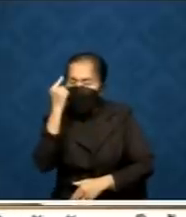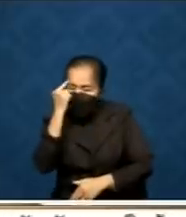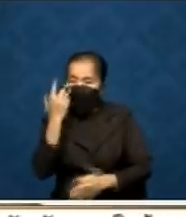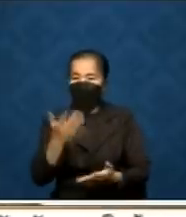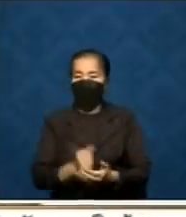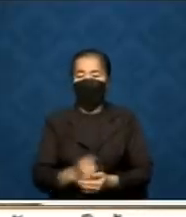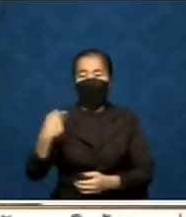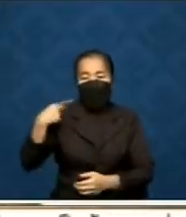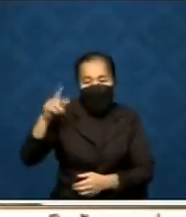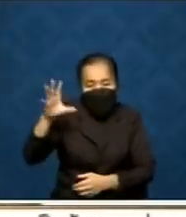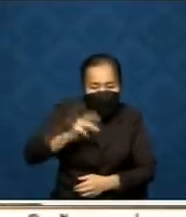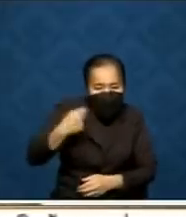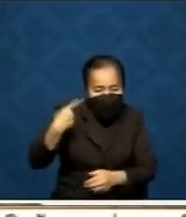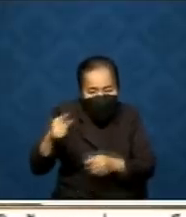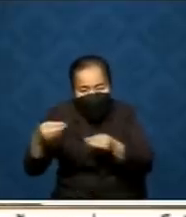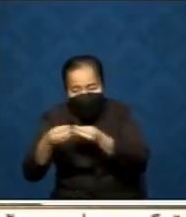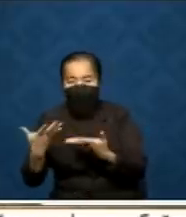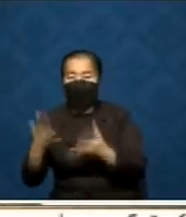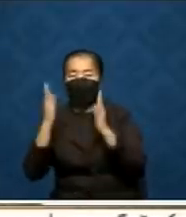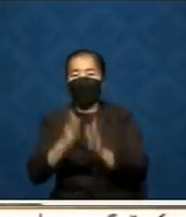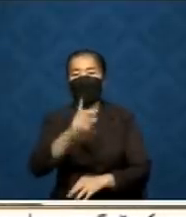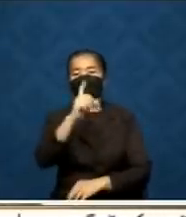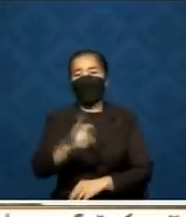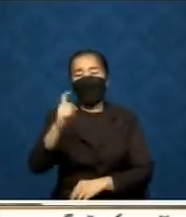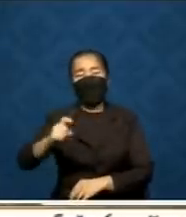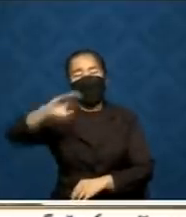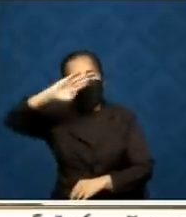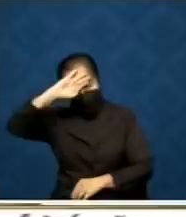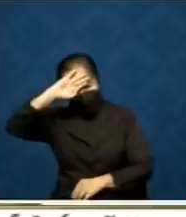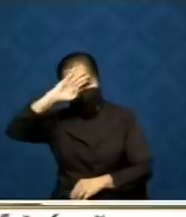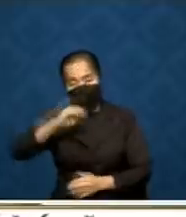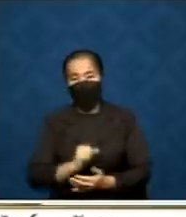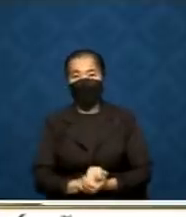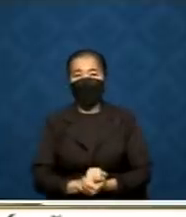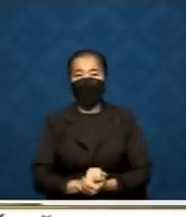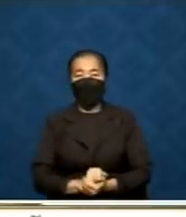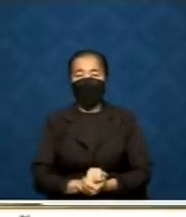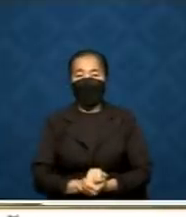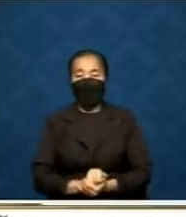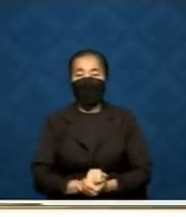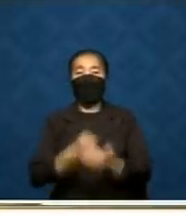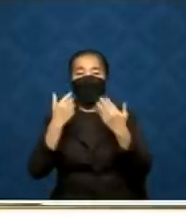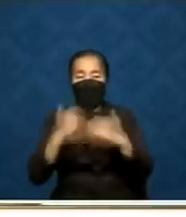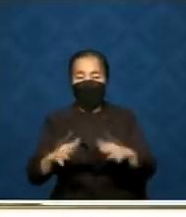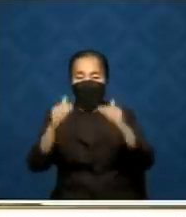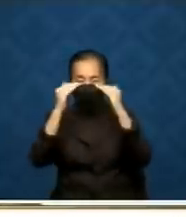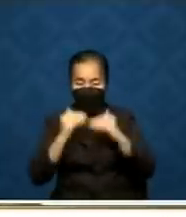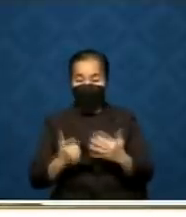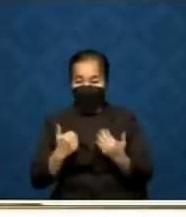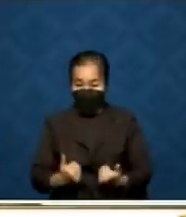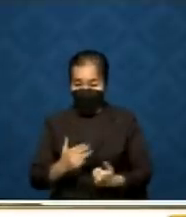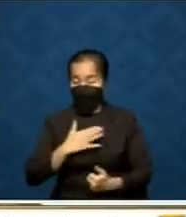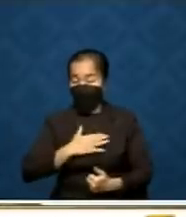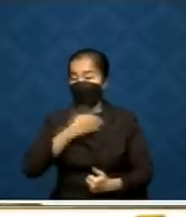หาประโยชน์ด้วยคนมันถึงตายคนมันถึงป่วยคะแล้วก็มาถึงจุดที่ผมกำลังจะบอก